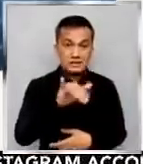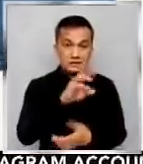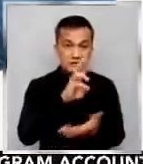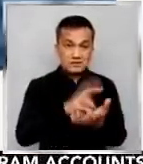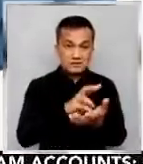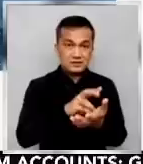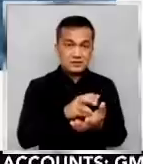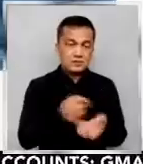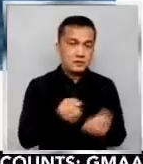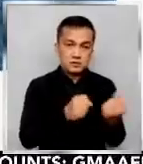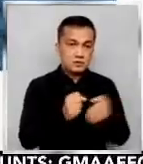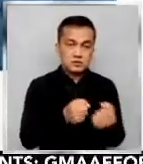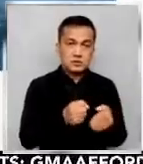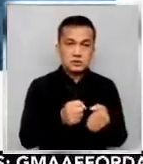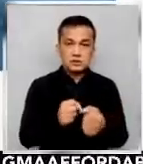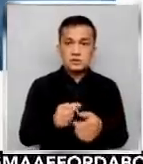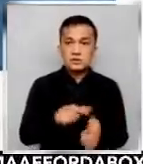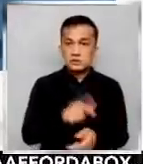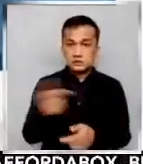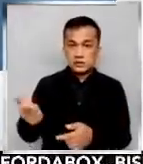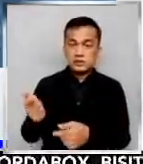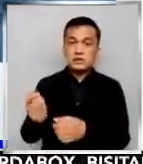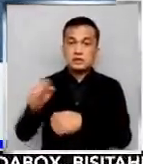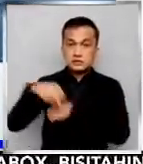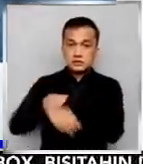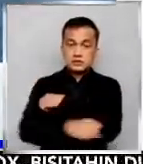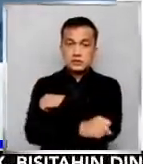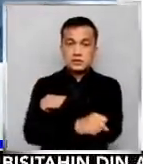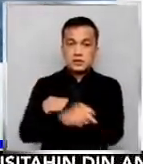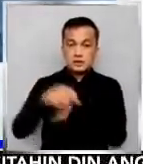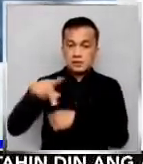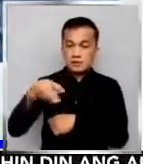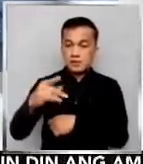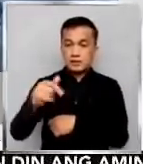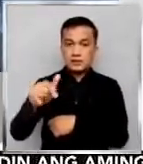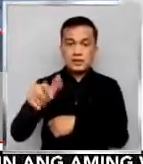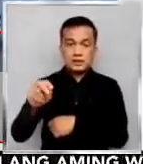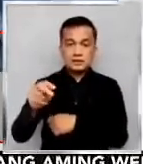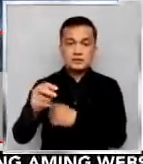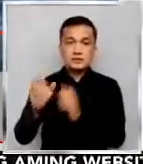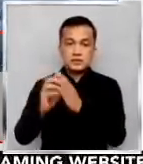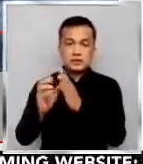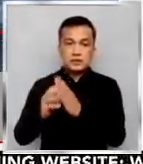Sa dagat naman ng Pagadian City, nasagip ang 20 pasahero ng tumaob na bangka.